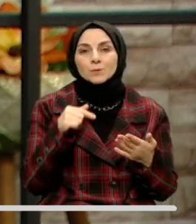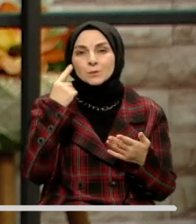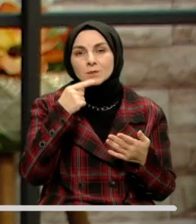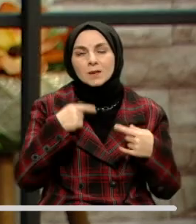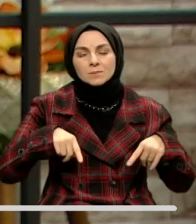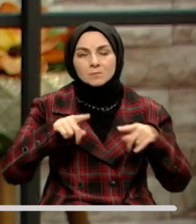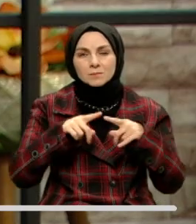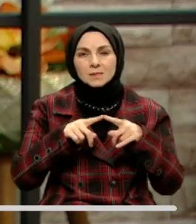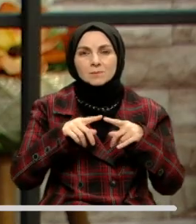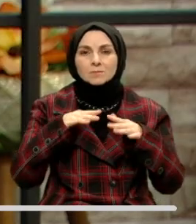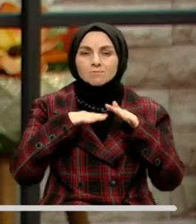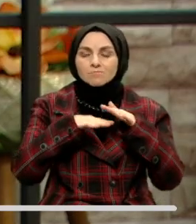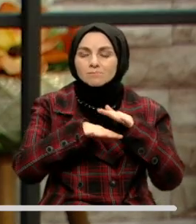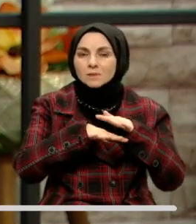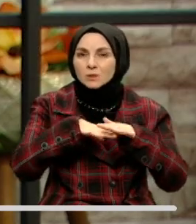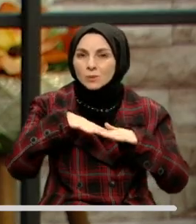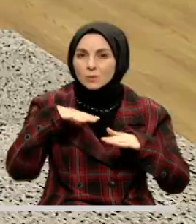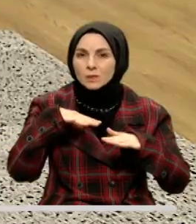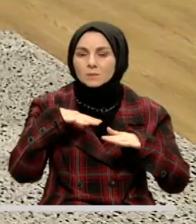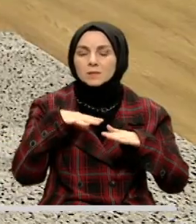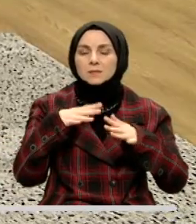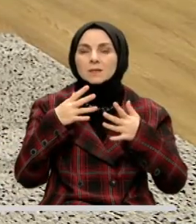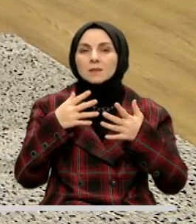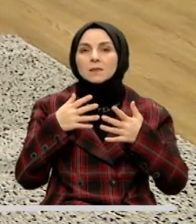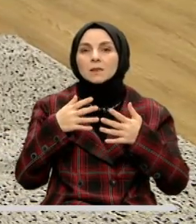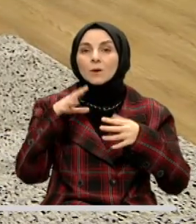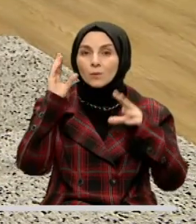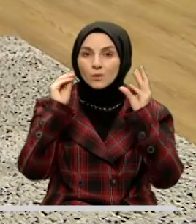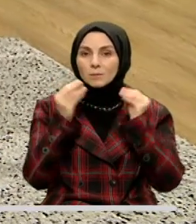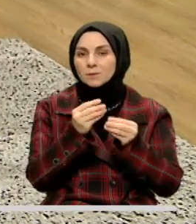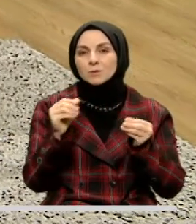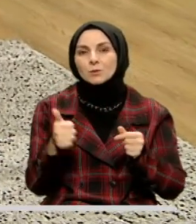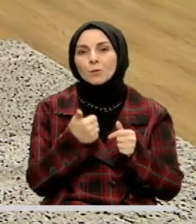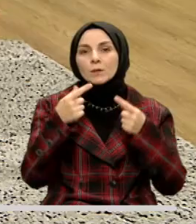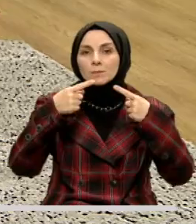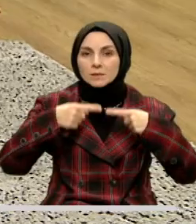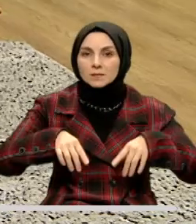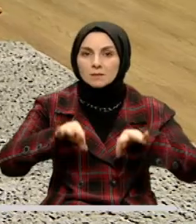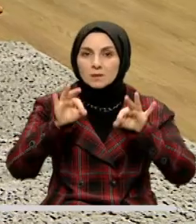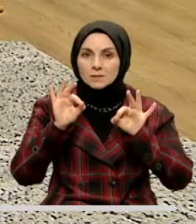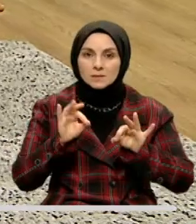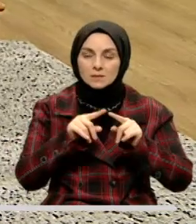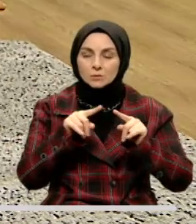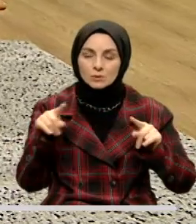almamız, bilim insanlarını tanımamız çok önemli. Sınava hazırlık sürecinde de çocuğun